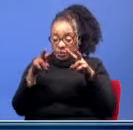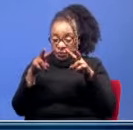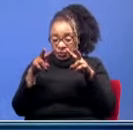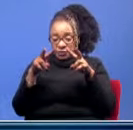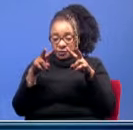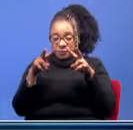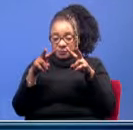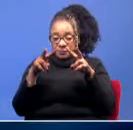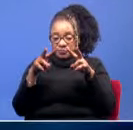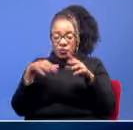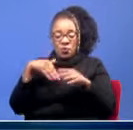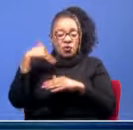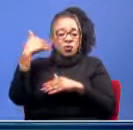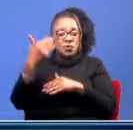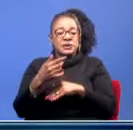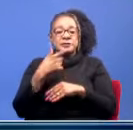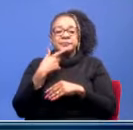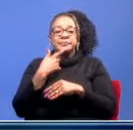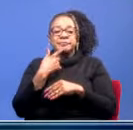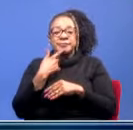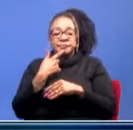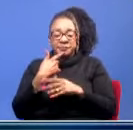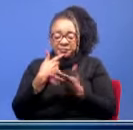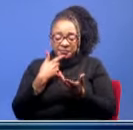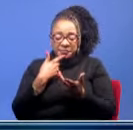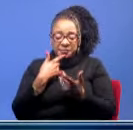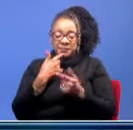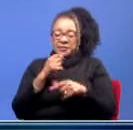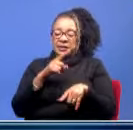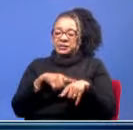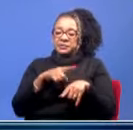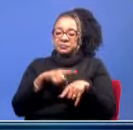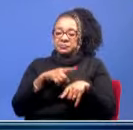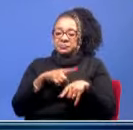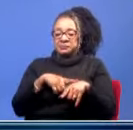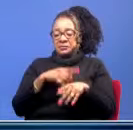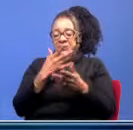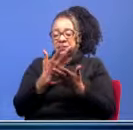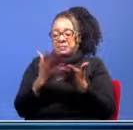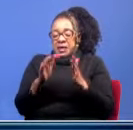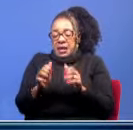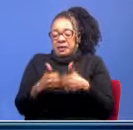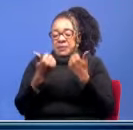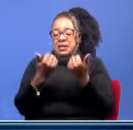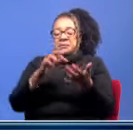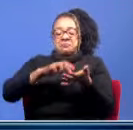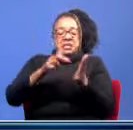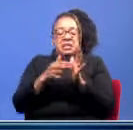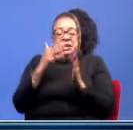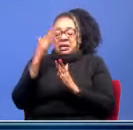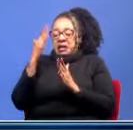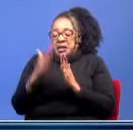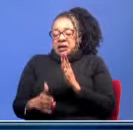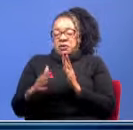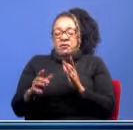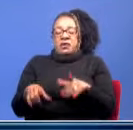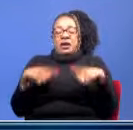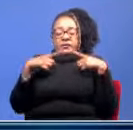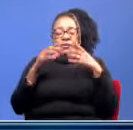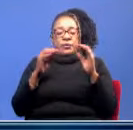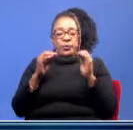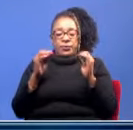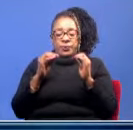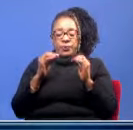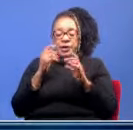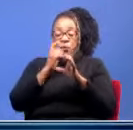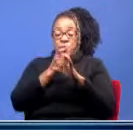Waswahili hunena kwamba kuvunjika kwa mwiko sio mwisho upishi. Msemo huu umedhirika katika kaunti ya Kwale ambapo wasichana waliolewa mapema